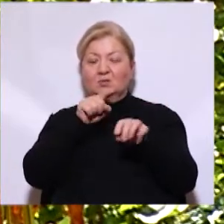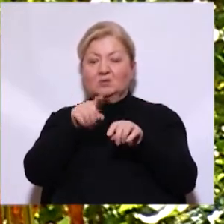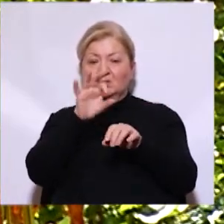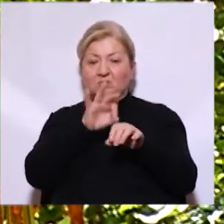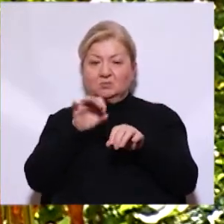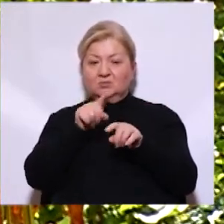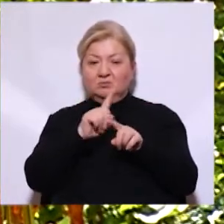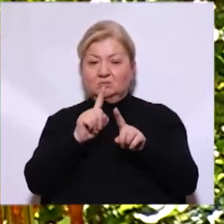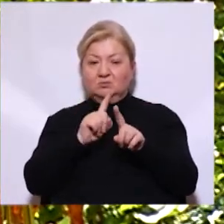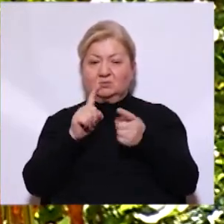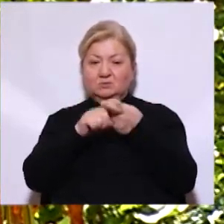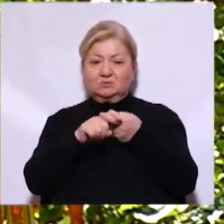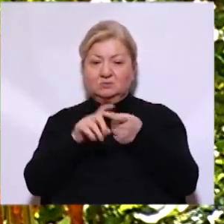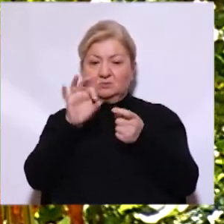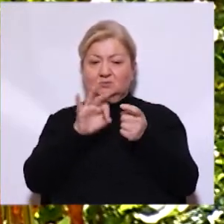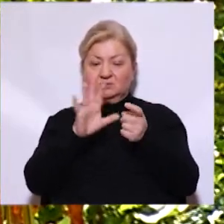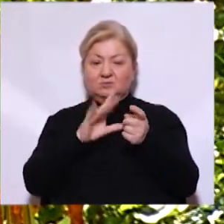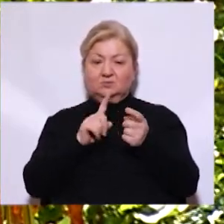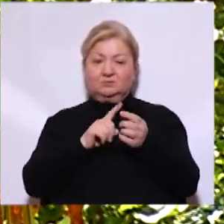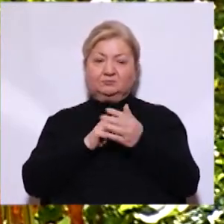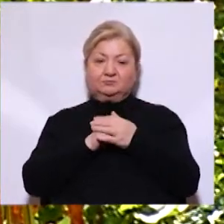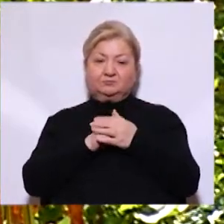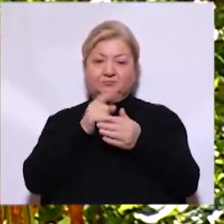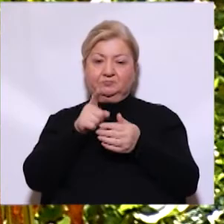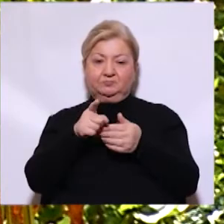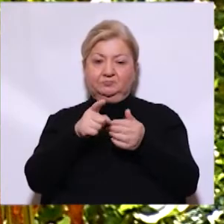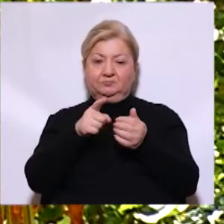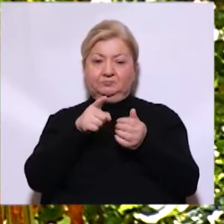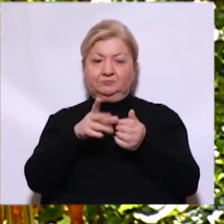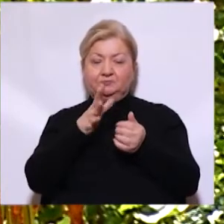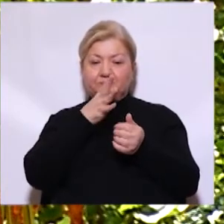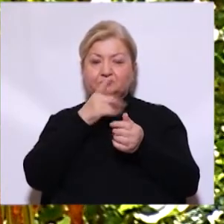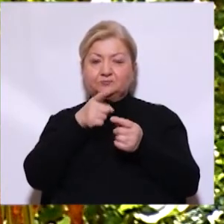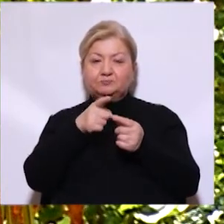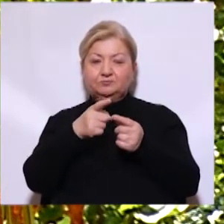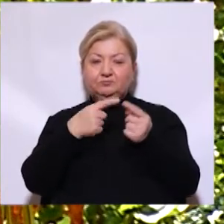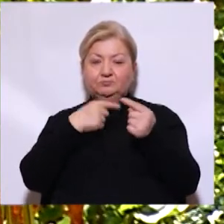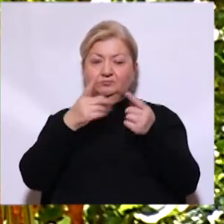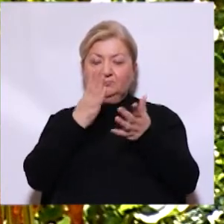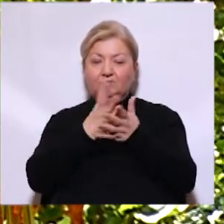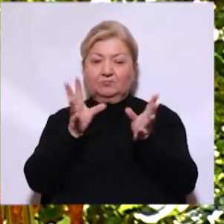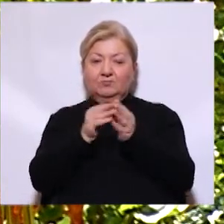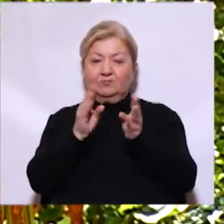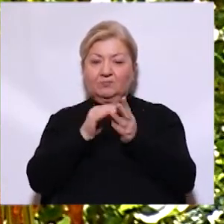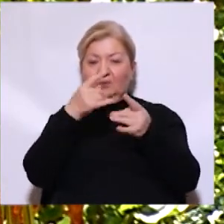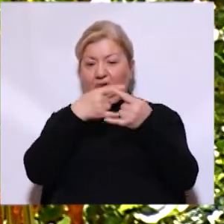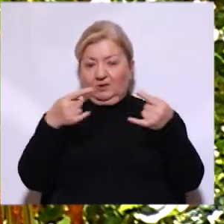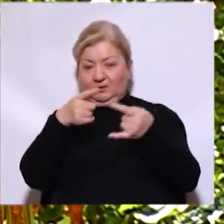იმ კონტაქტური საათების, ანუ იმ პერიოდში, როცა თქვენ ერთობლივად